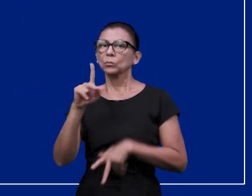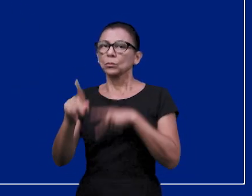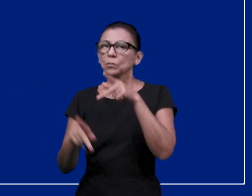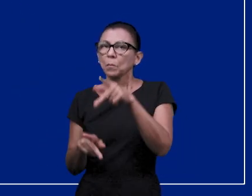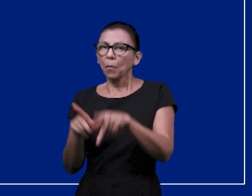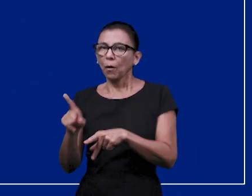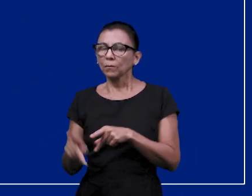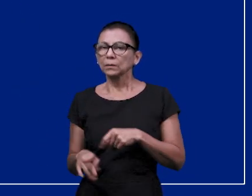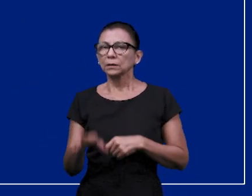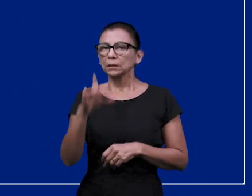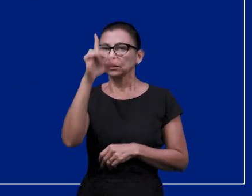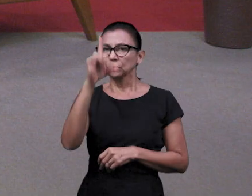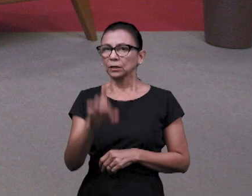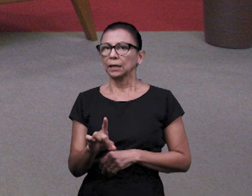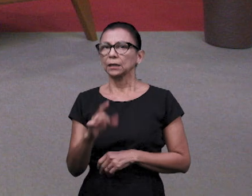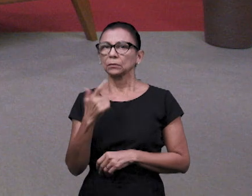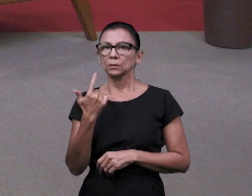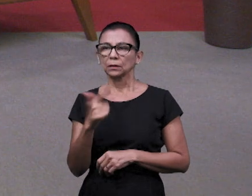donc